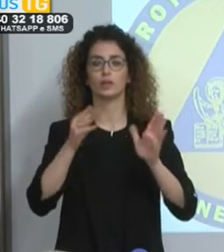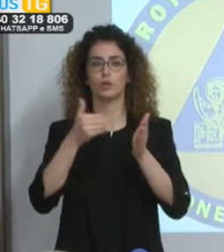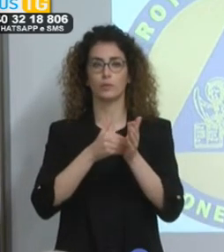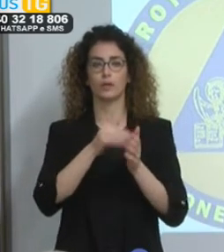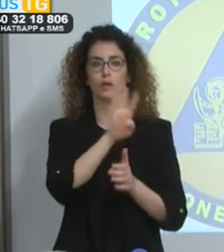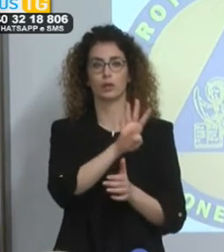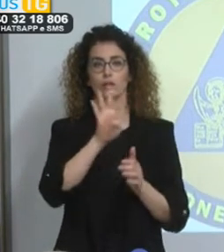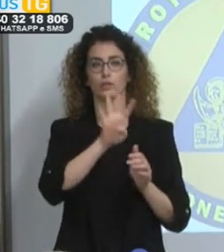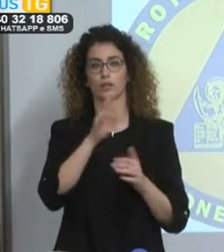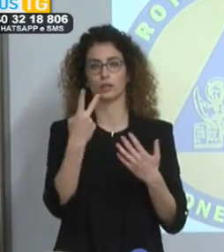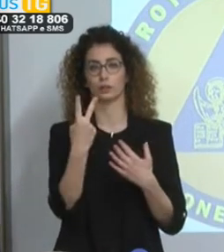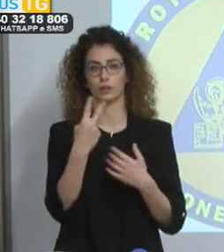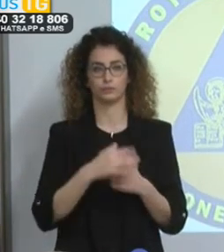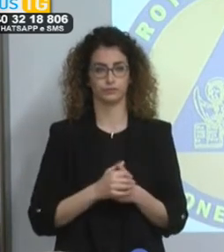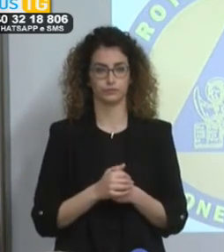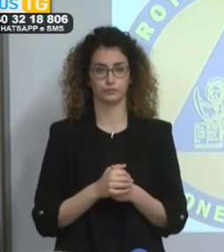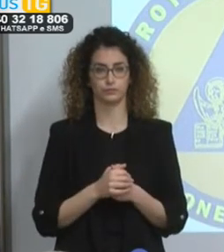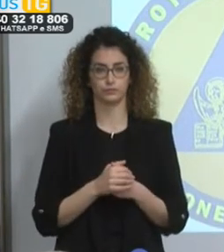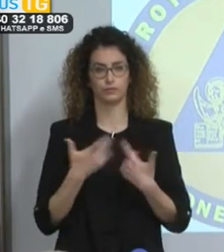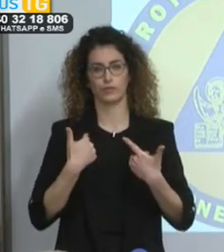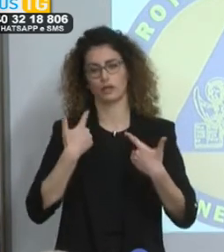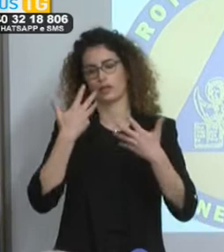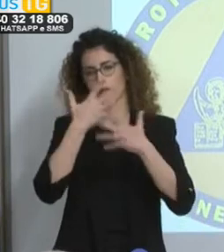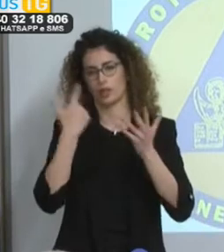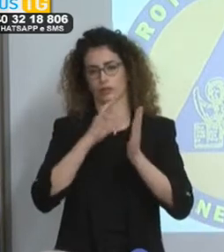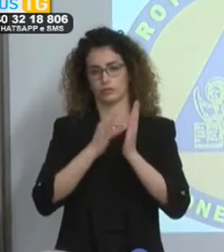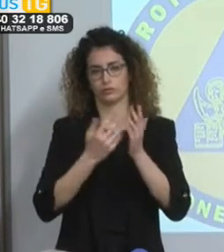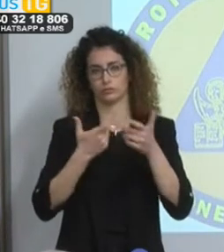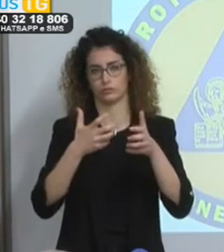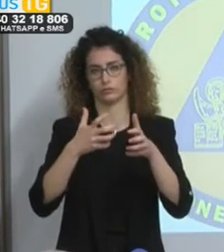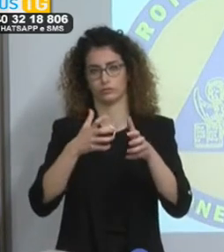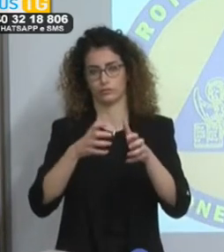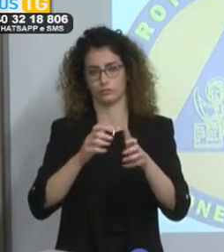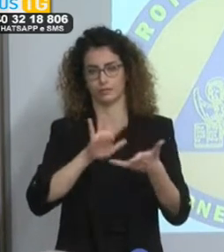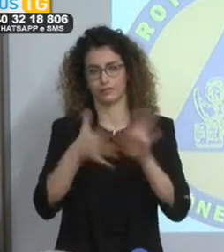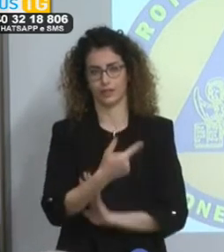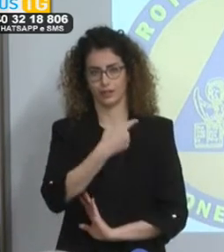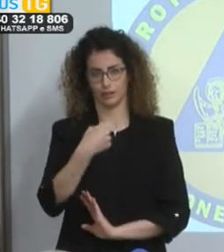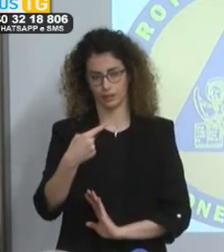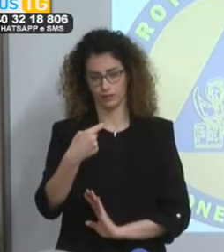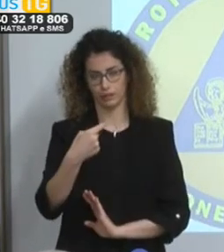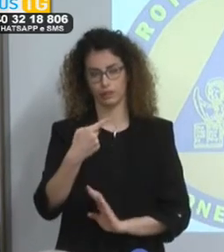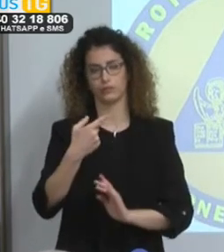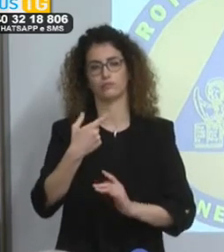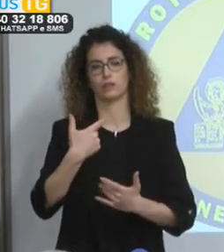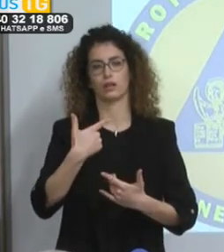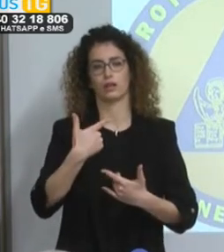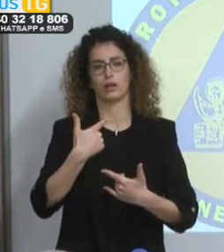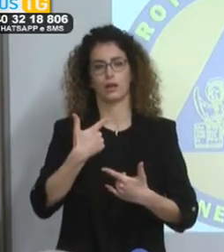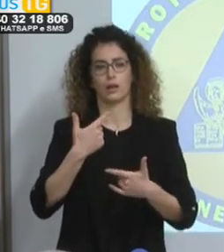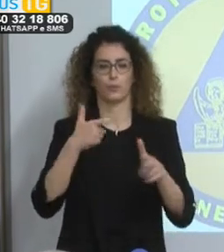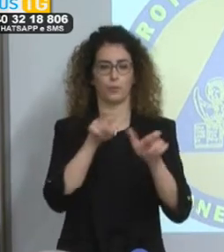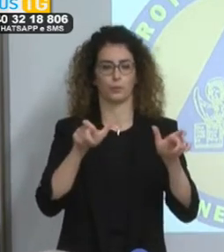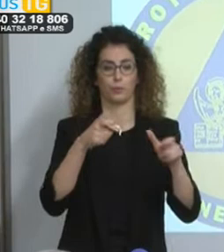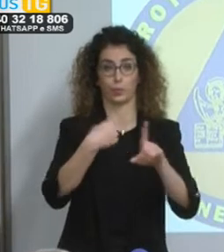29.442. Che ovviamente giorno dopo giorno si negativizzano e escono dal circuito